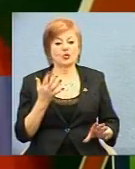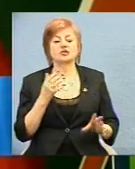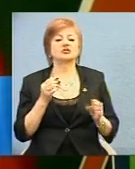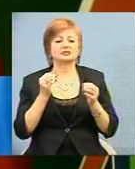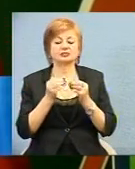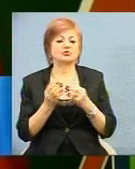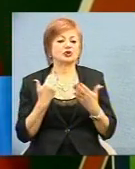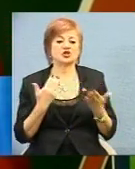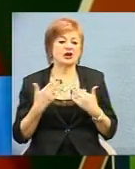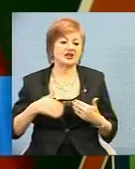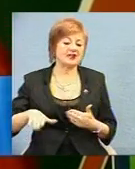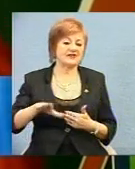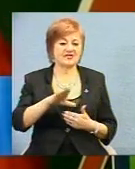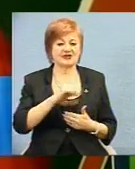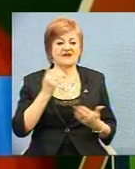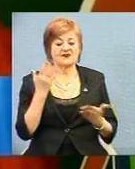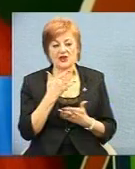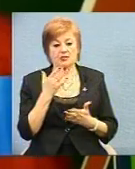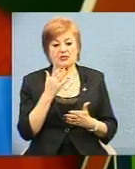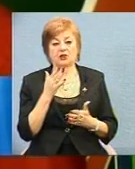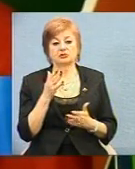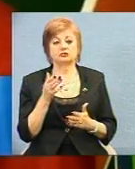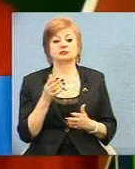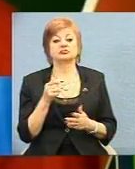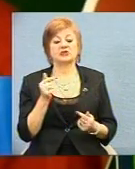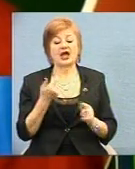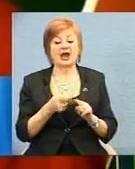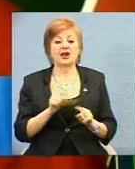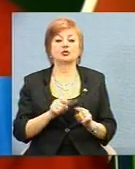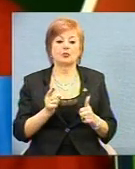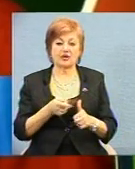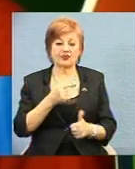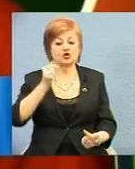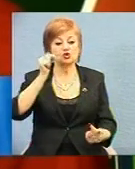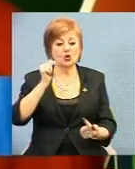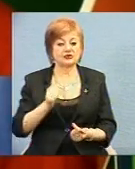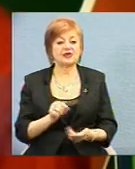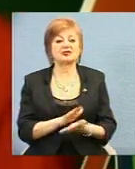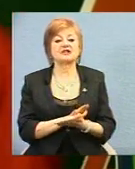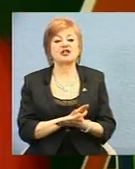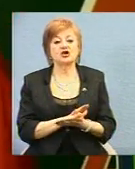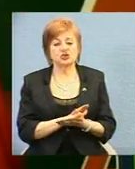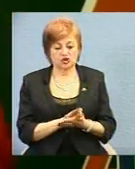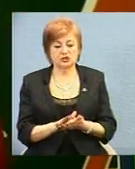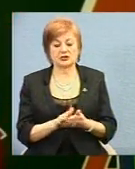і по відношенню к повному метру. Це відповідає як яким-то чисто